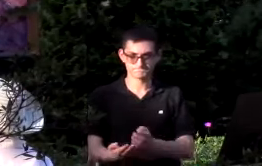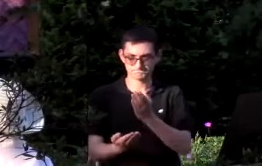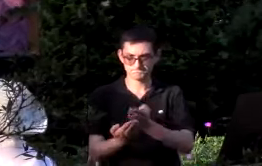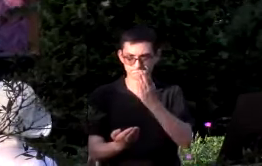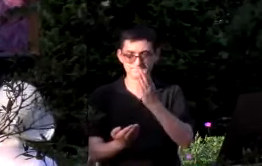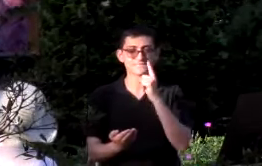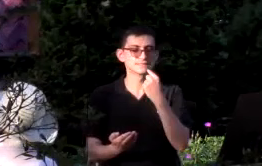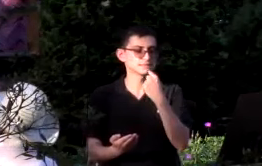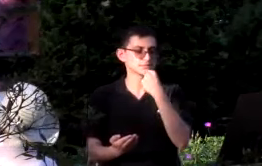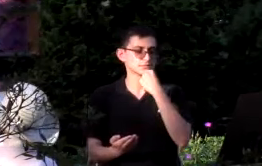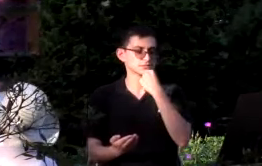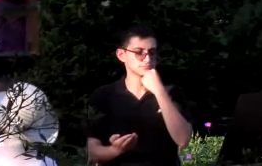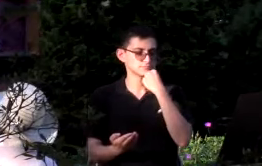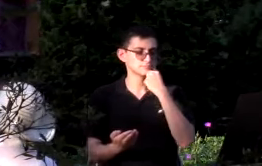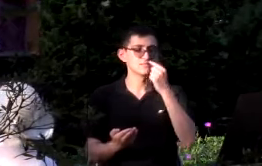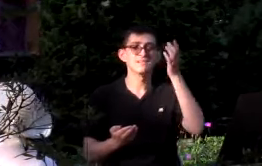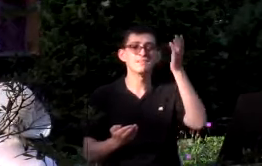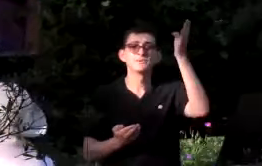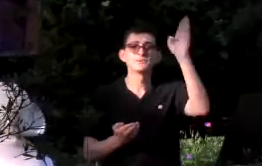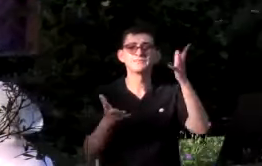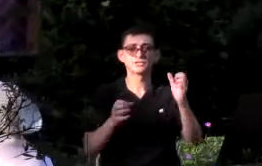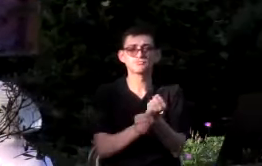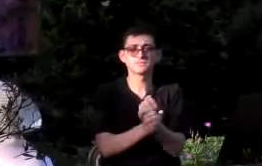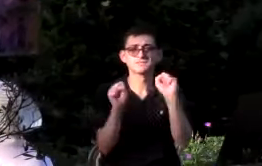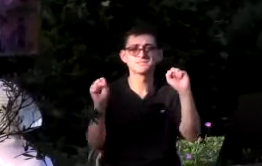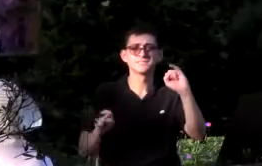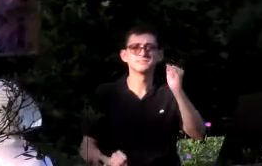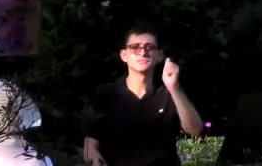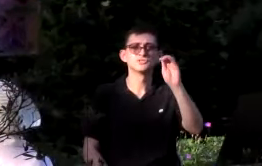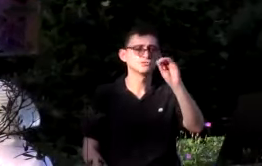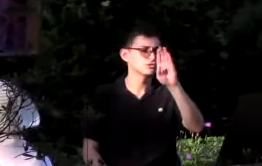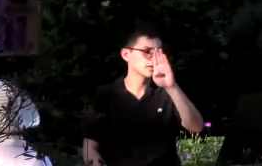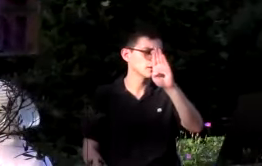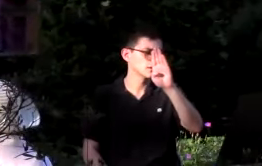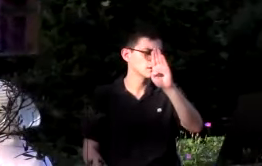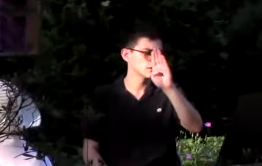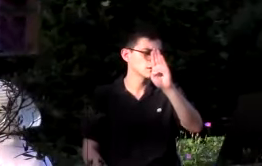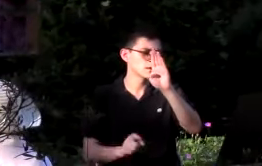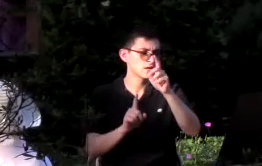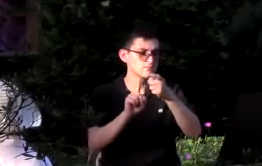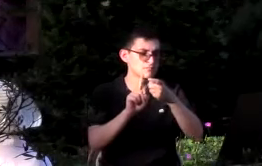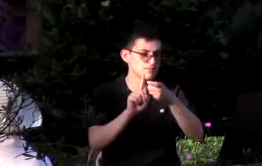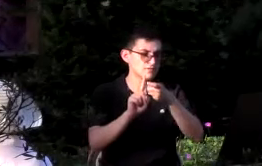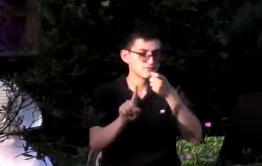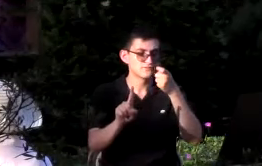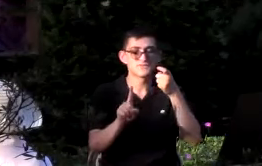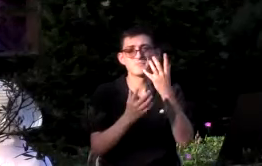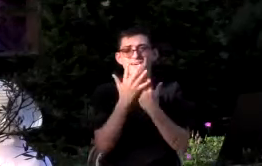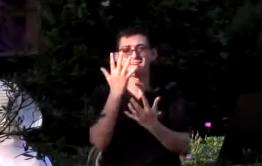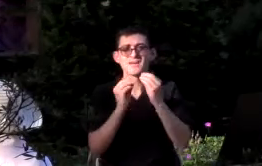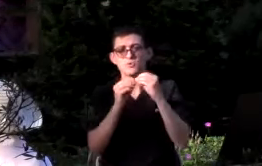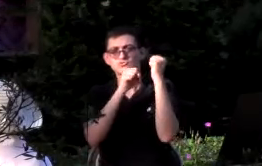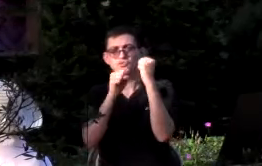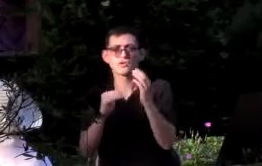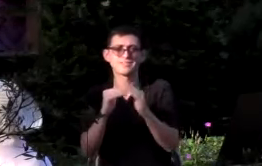כבוד אדוני את יעקב, גאלו מיד חזק ממנו, ברוך את